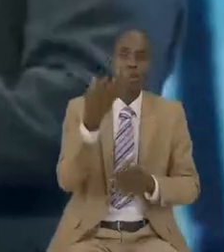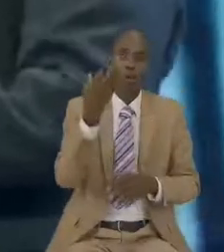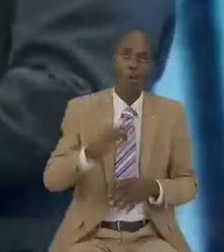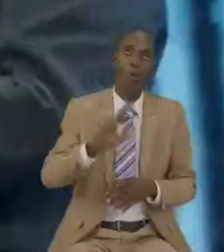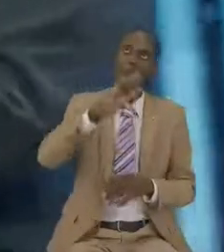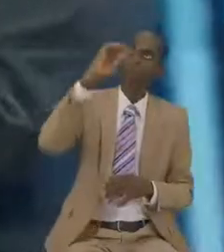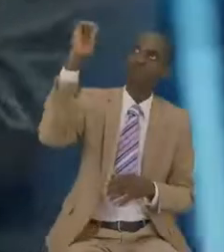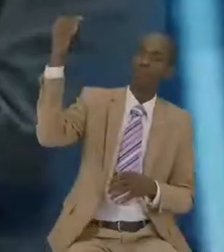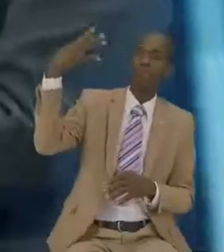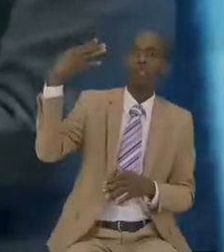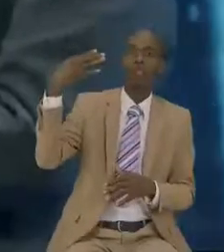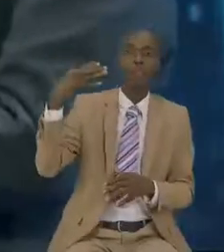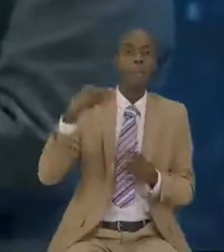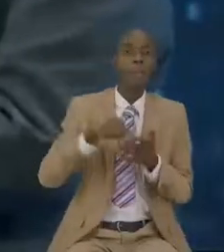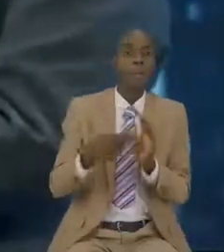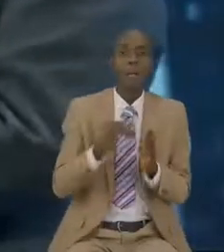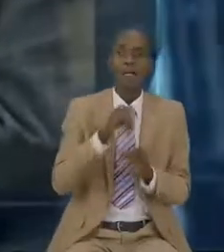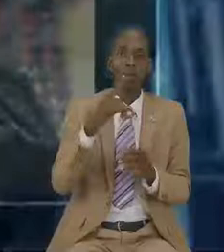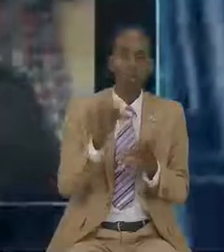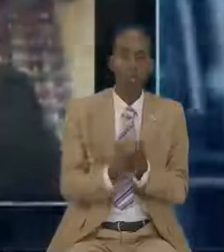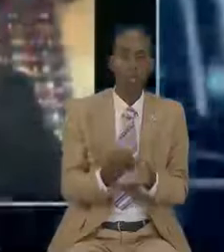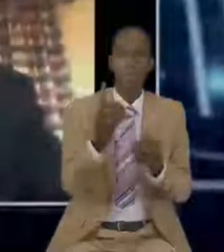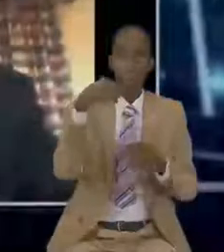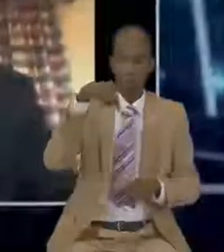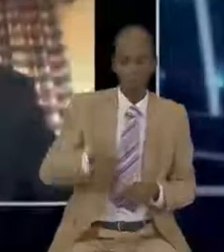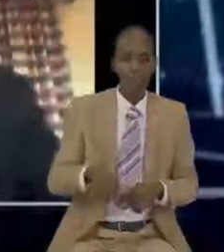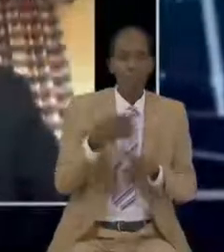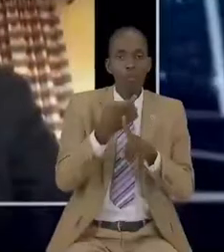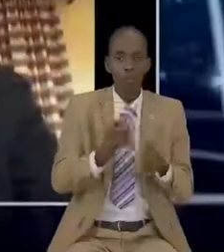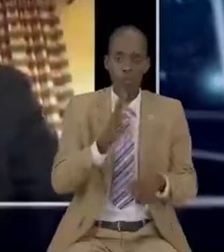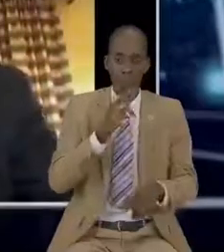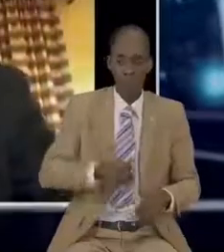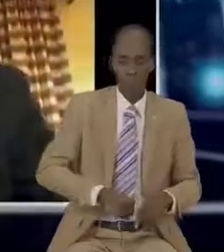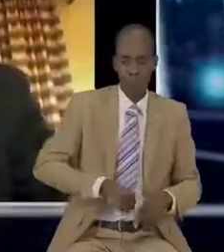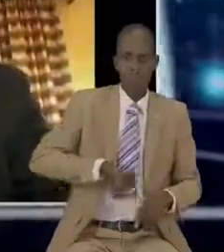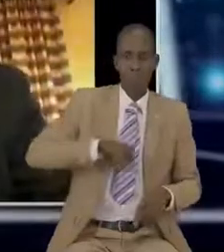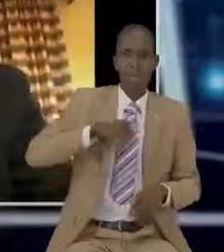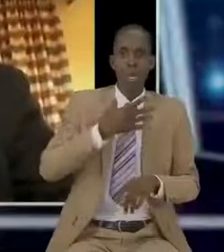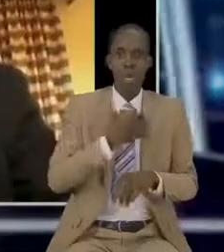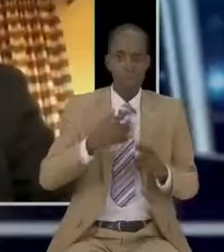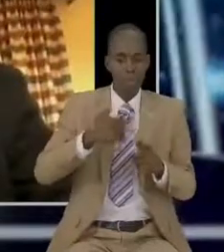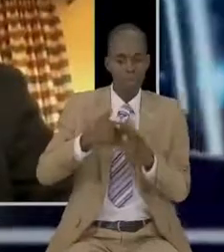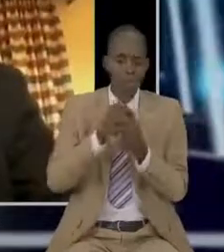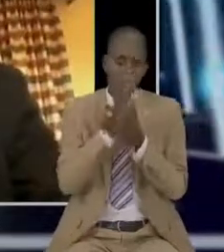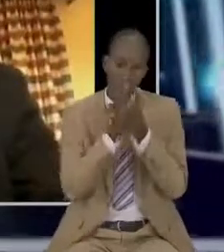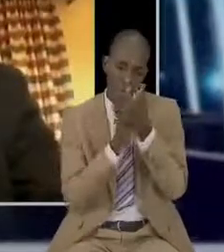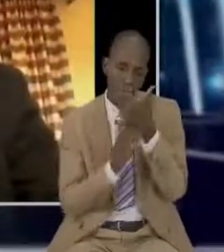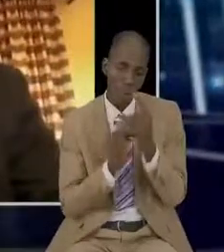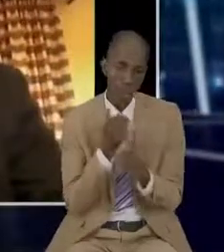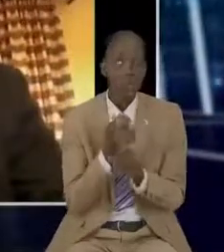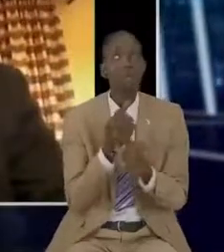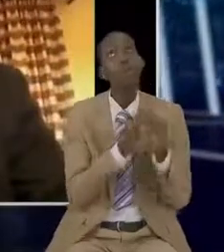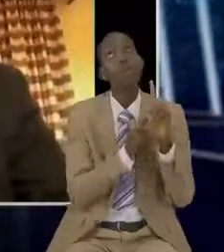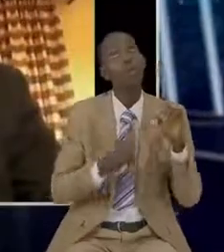Quiconque descend de la tour d'orgueil et s'humilie pour dire Seigneur, je viens, je ne serai